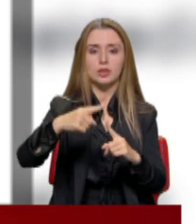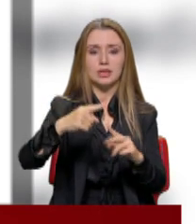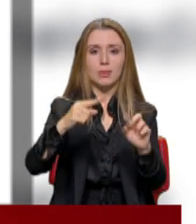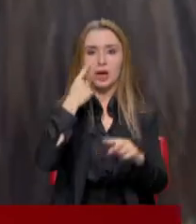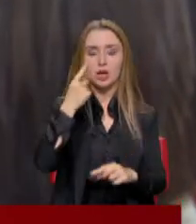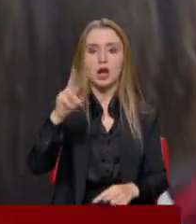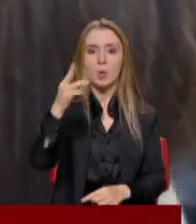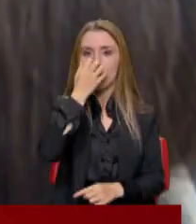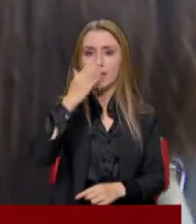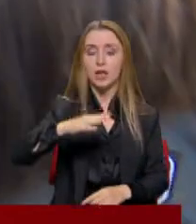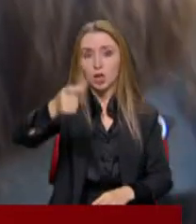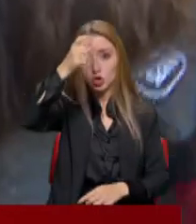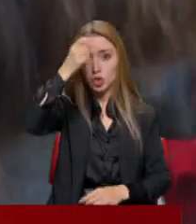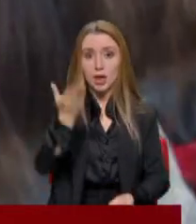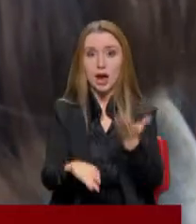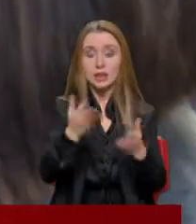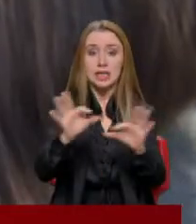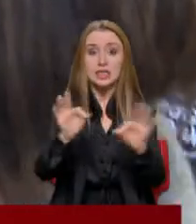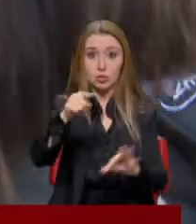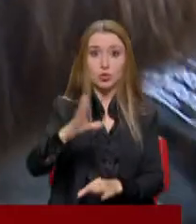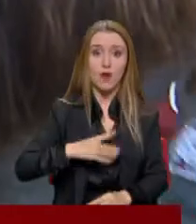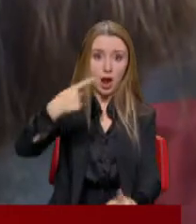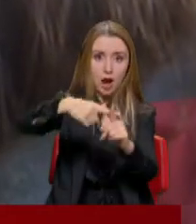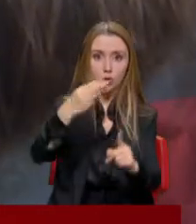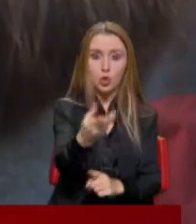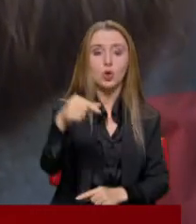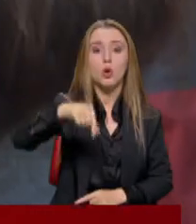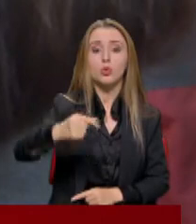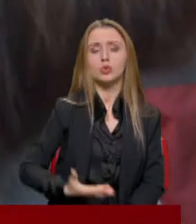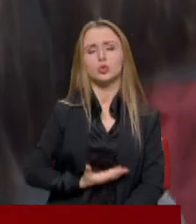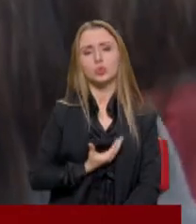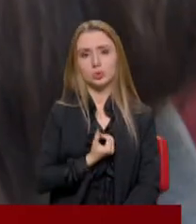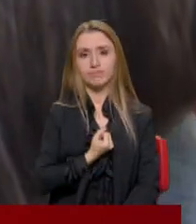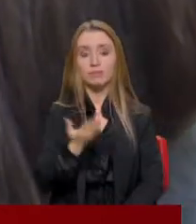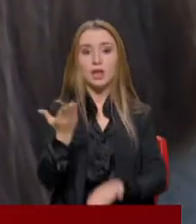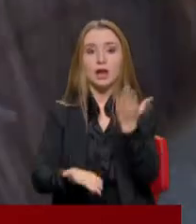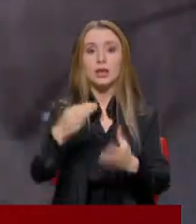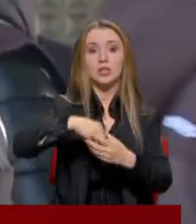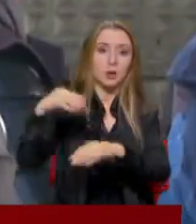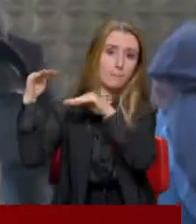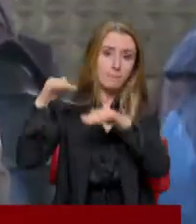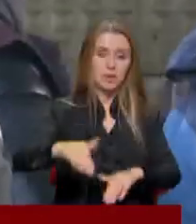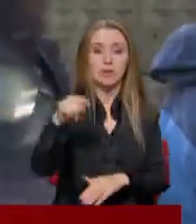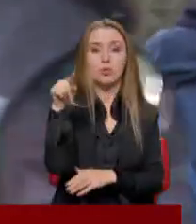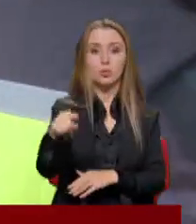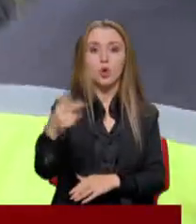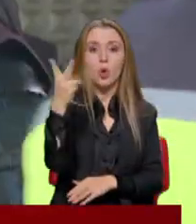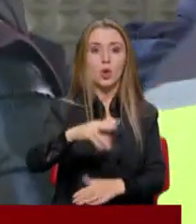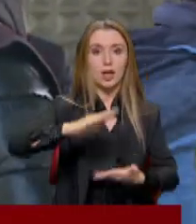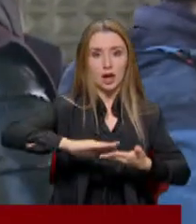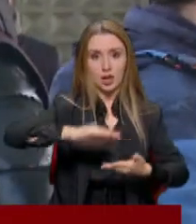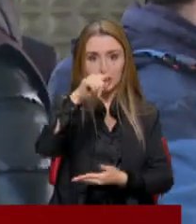beklenmektedir Türkiye adaletsizler bir tanesini daha ekledi Yani bugün çok üzgünüz adalet için buradayız Eğer bu ölen